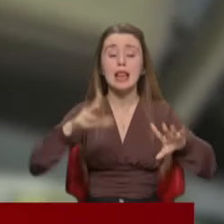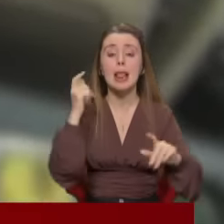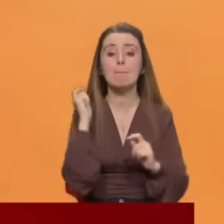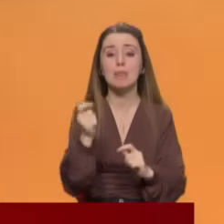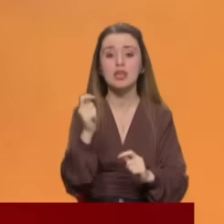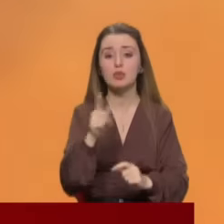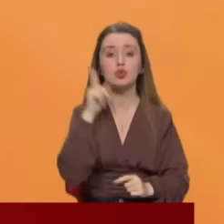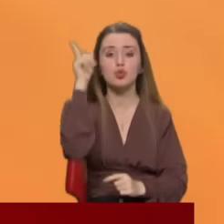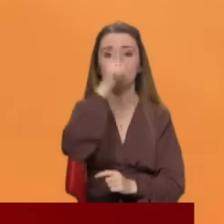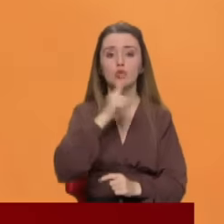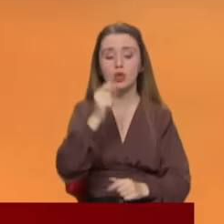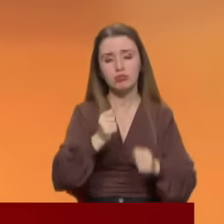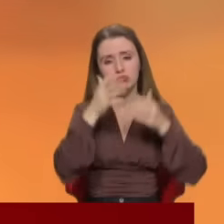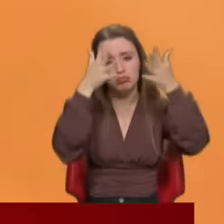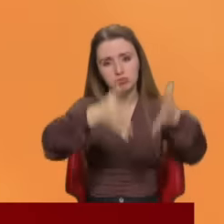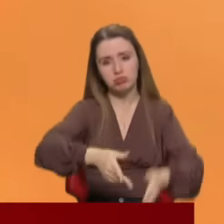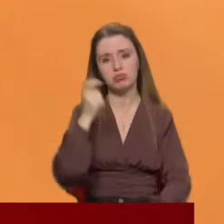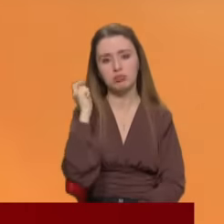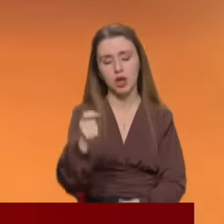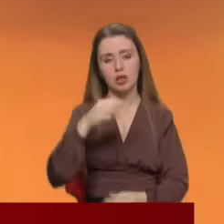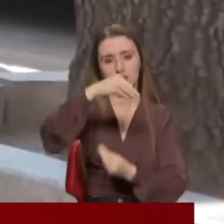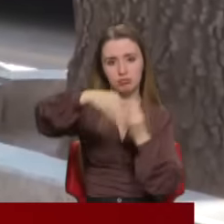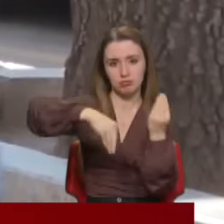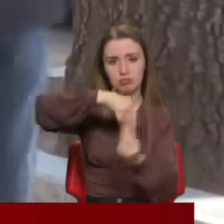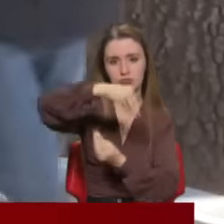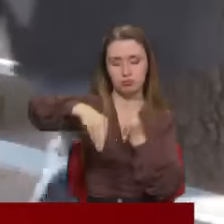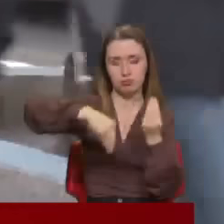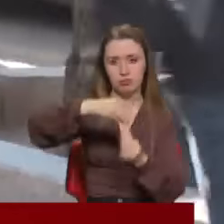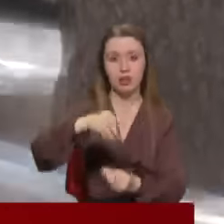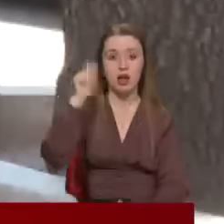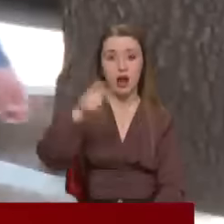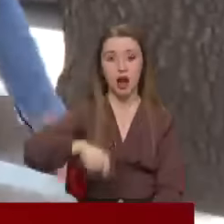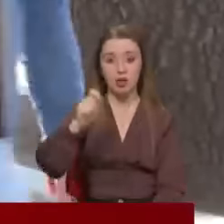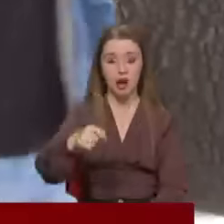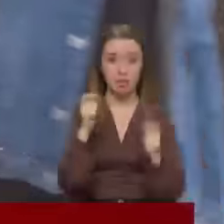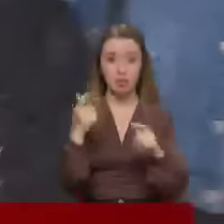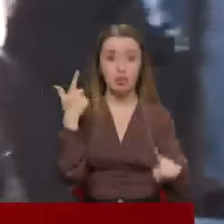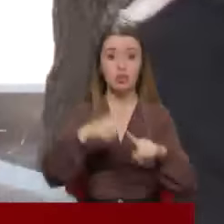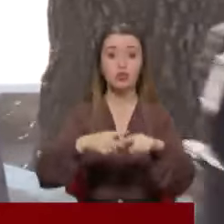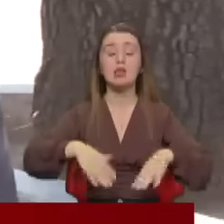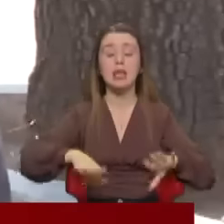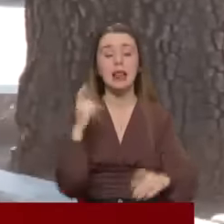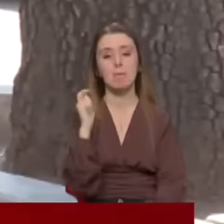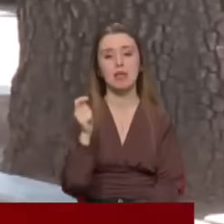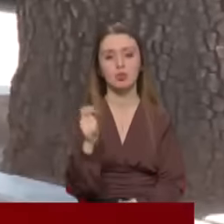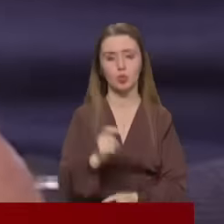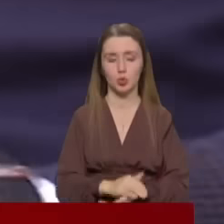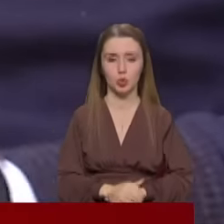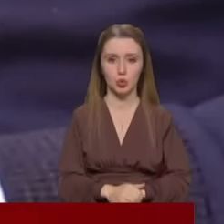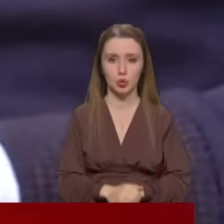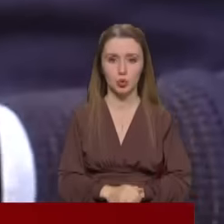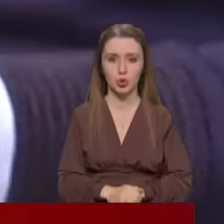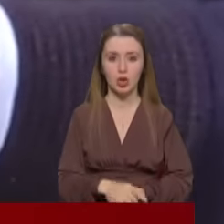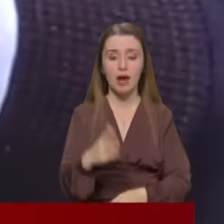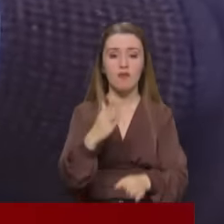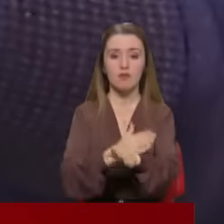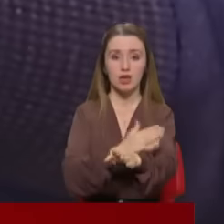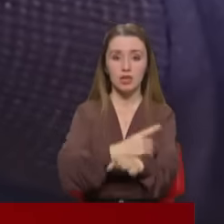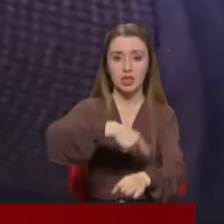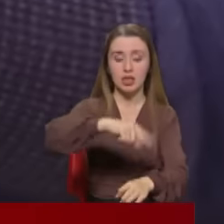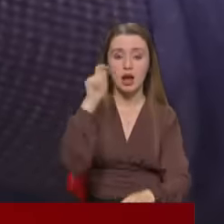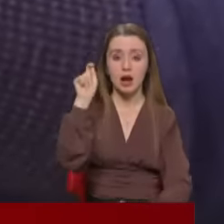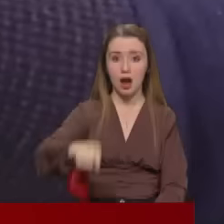kaldığı için harcamalarını kartla çevirmek zorunda kalıyor. Kredi kartsız yaşayamam. Lüks değil. Zorunluluktan yaşayamam yani. Çoğu tüketici